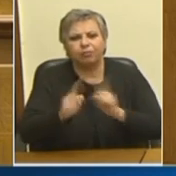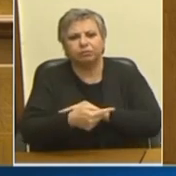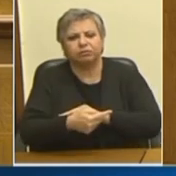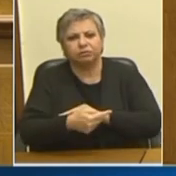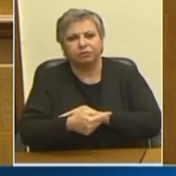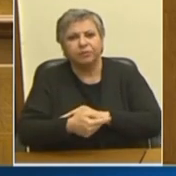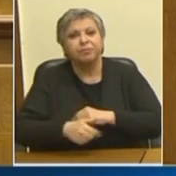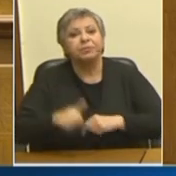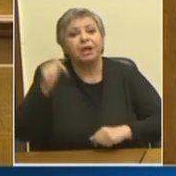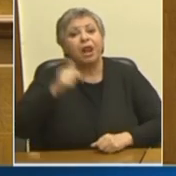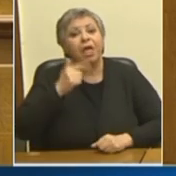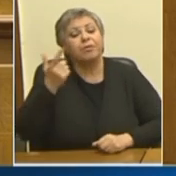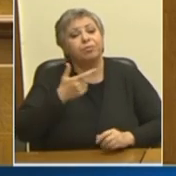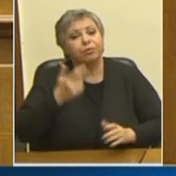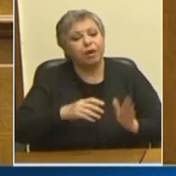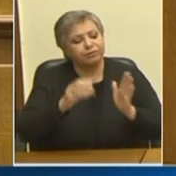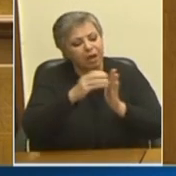Μόνο τα άρθρα περιγραφικά